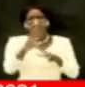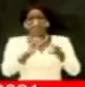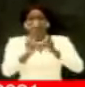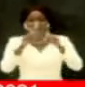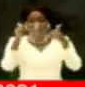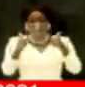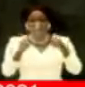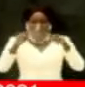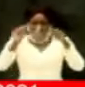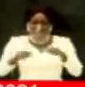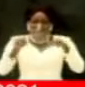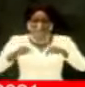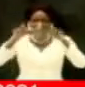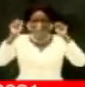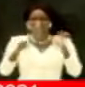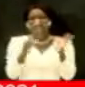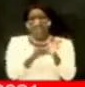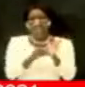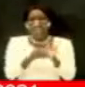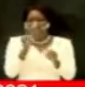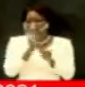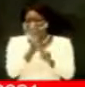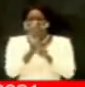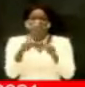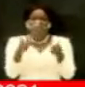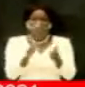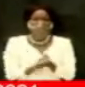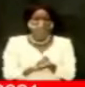zitengera ifeyo ngati a Malawi kuti